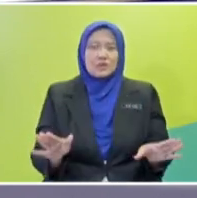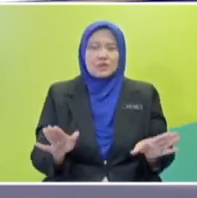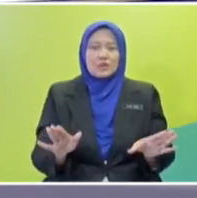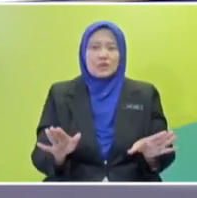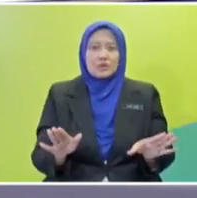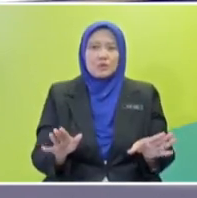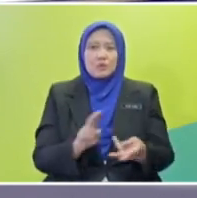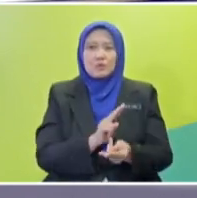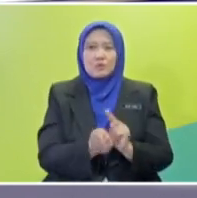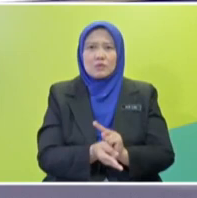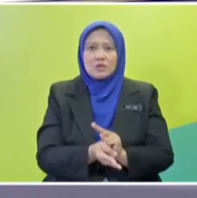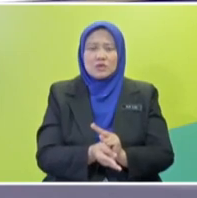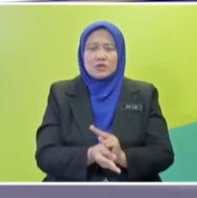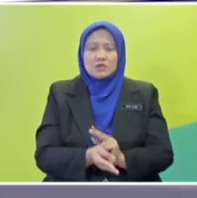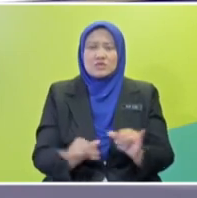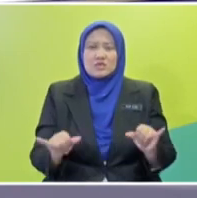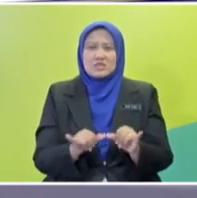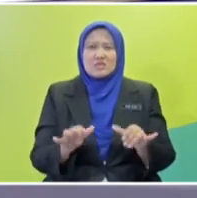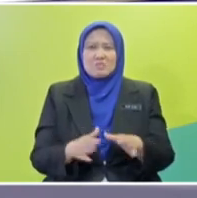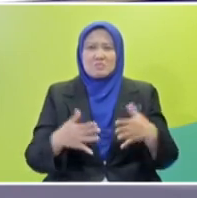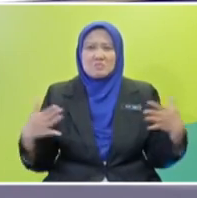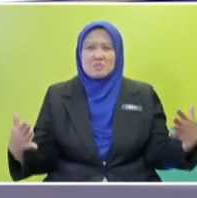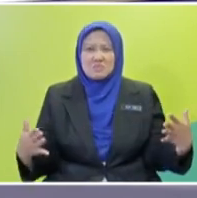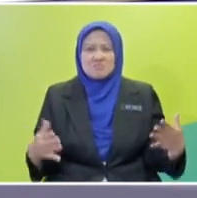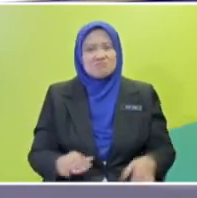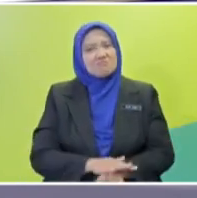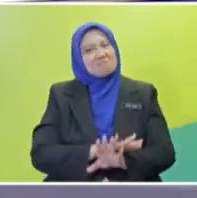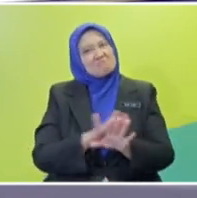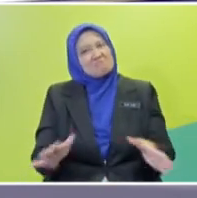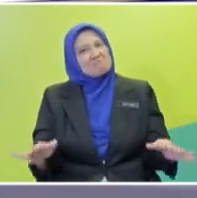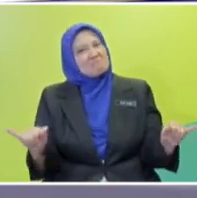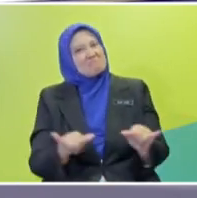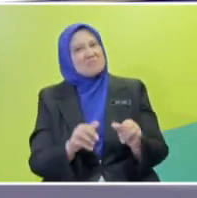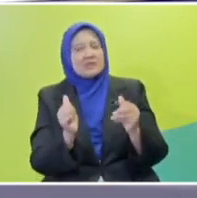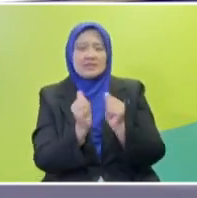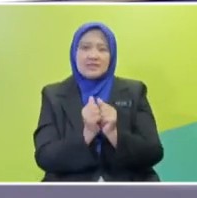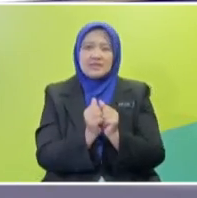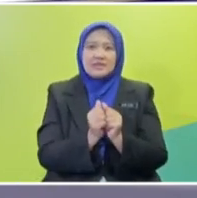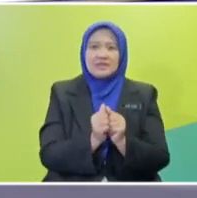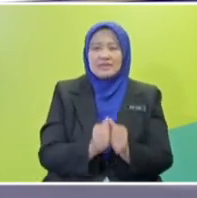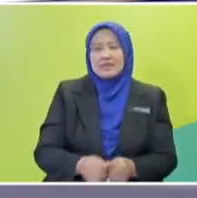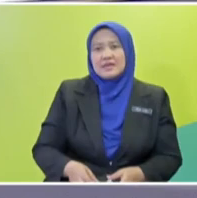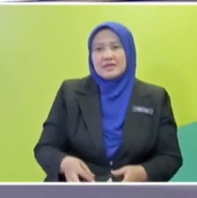oke tak sesuai lah dengan peralatan yang eee Syafiq Ana ganteng